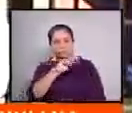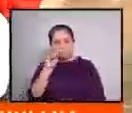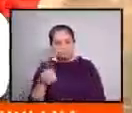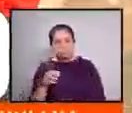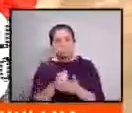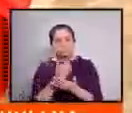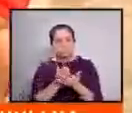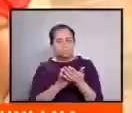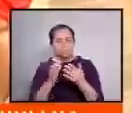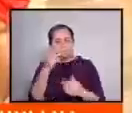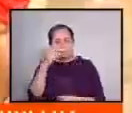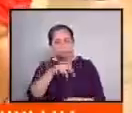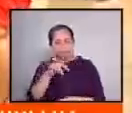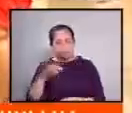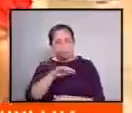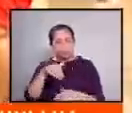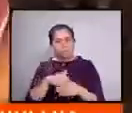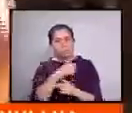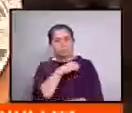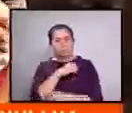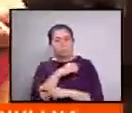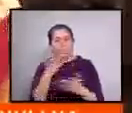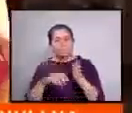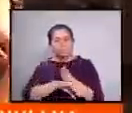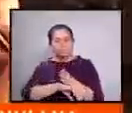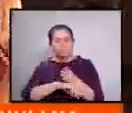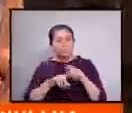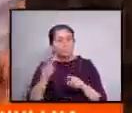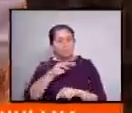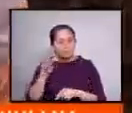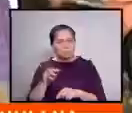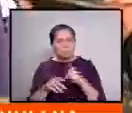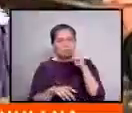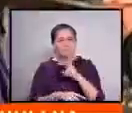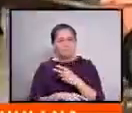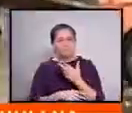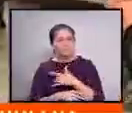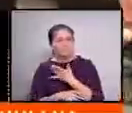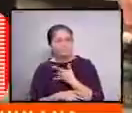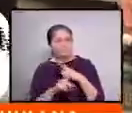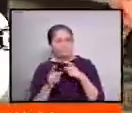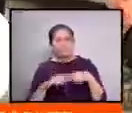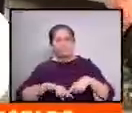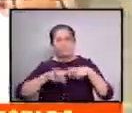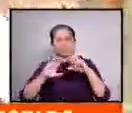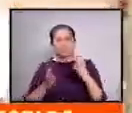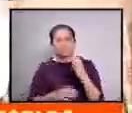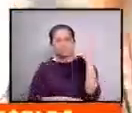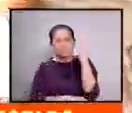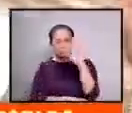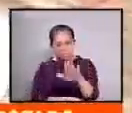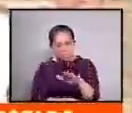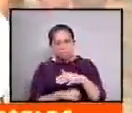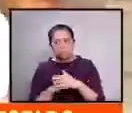Manila, ilang bayan sa Pampanga at buong probinsya ng Bataan. Pero sa Maynila, hati ang reaksyon ng mga magulang sa pagsuspindi ng klase sa